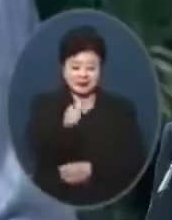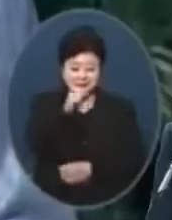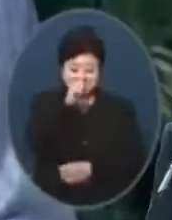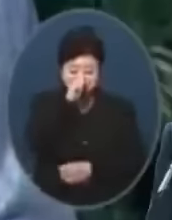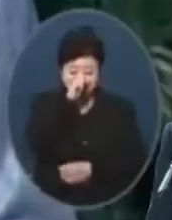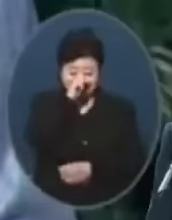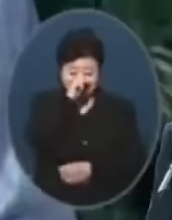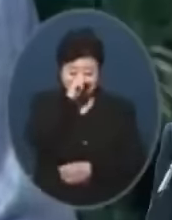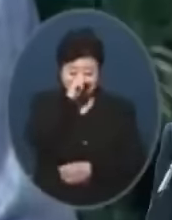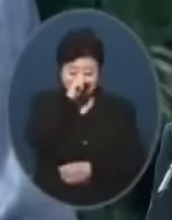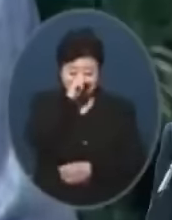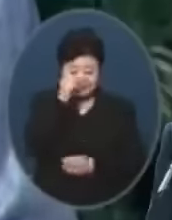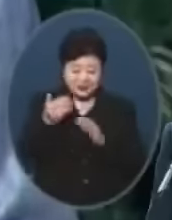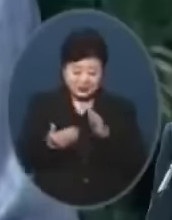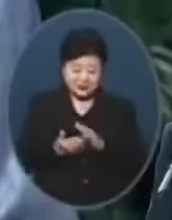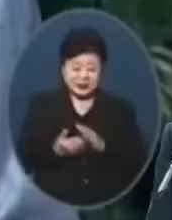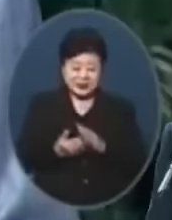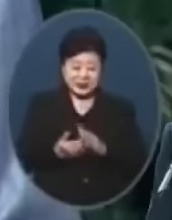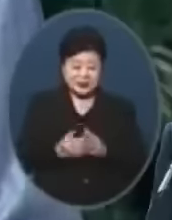여러분 하나님 사랑하시죠?